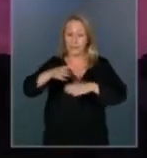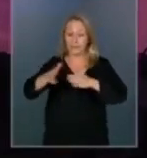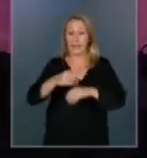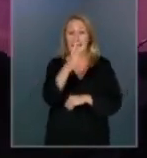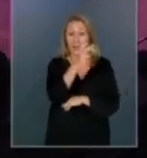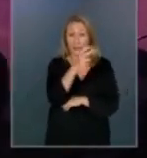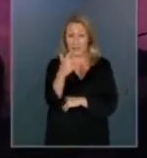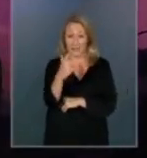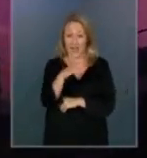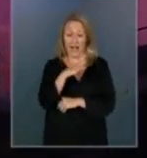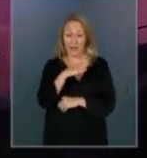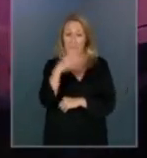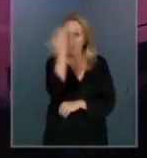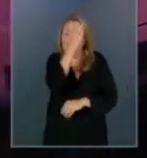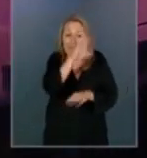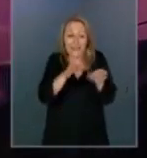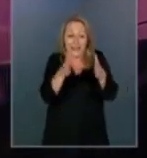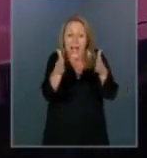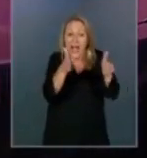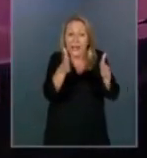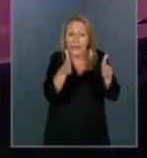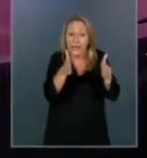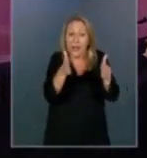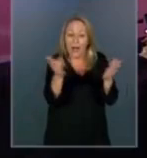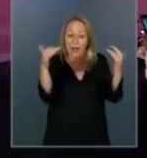μαθητών, τότε αυτό τι είναι?